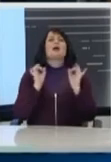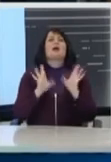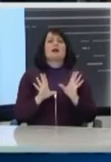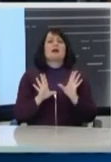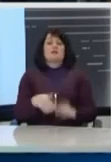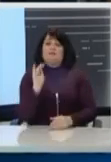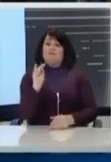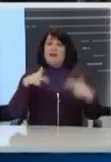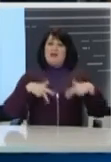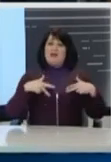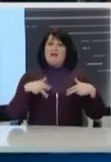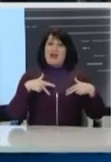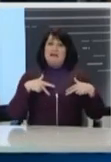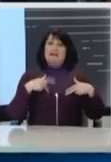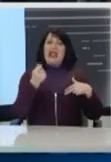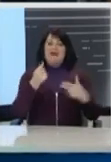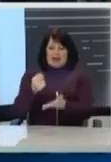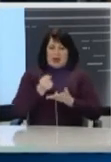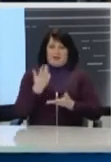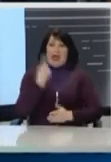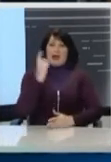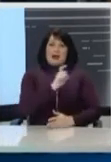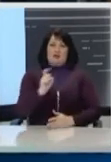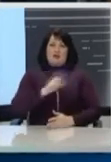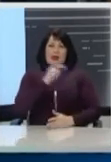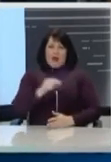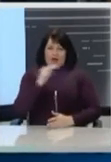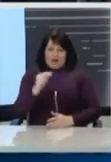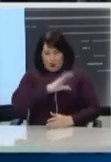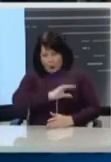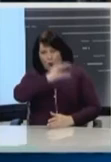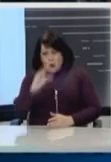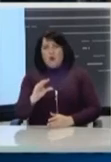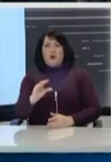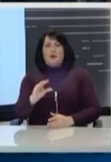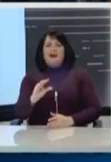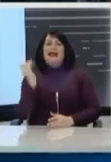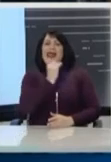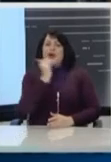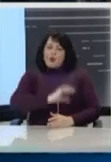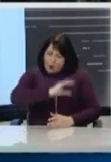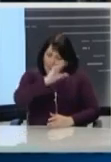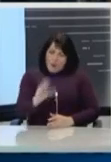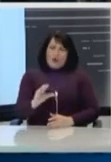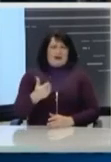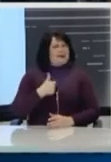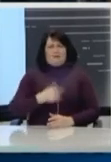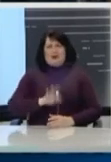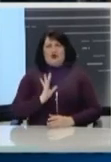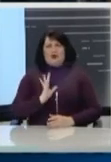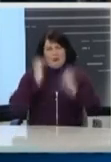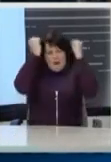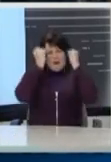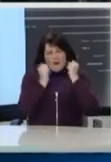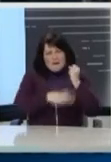την κυβέρνηση να αποδεσμεύσει 1 εκατομμύριο ευρώ και να τα δώσει άμεσα στους πληγέντες κατοίκους